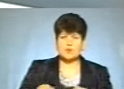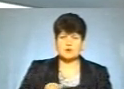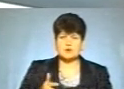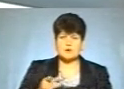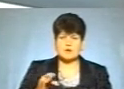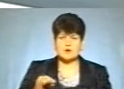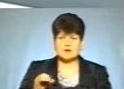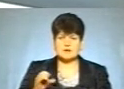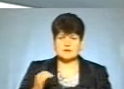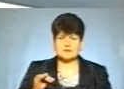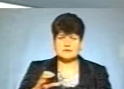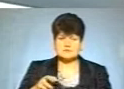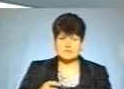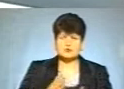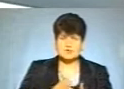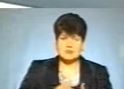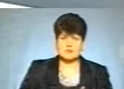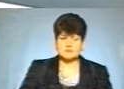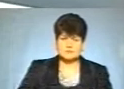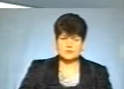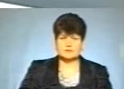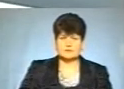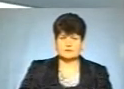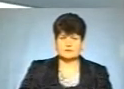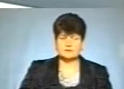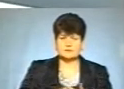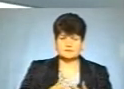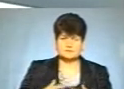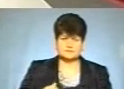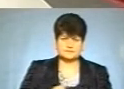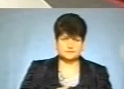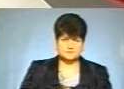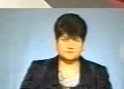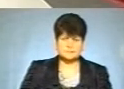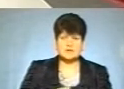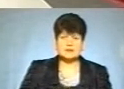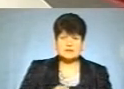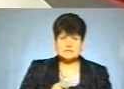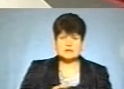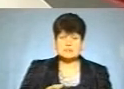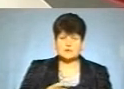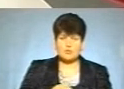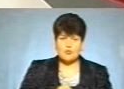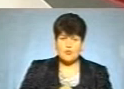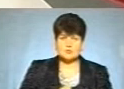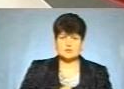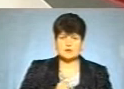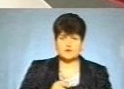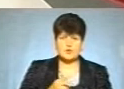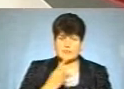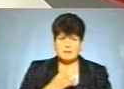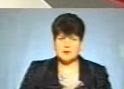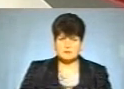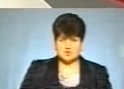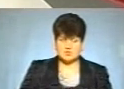заявлено про те, що є дублювання ряду функцій. І таке скорочення, воно, ну, якби передбачається,